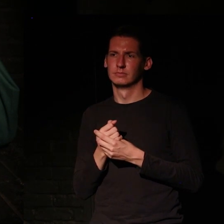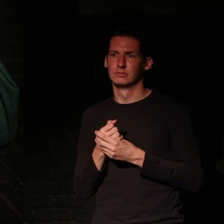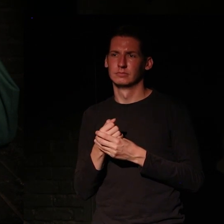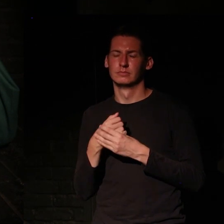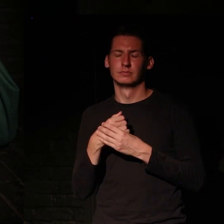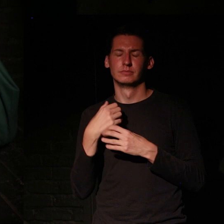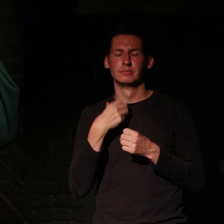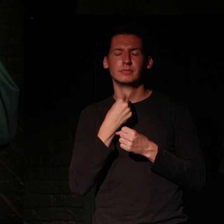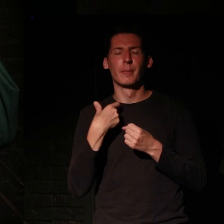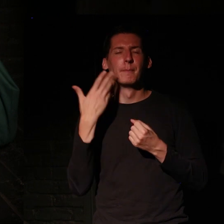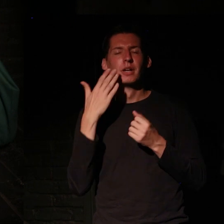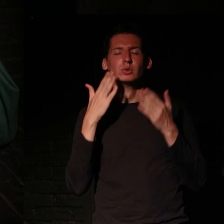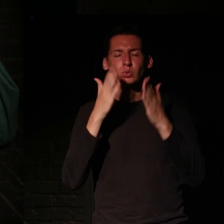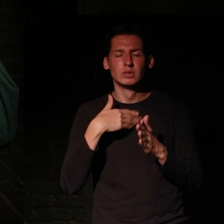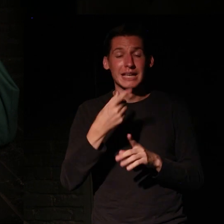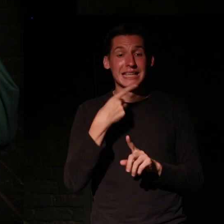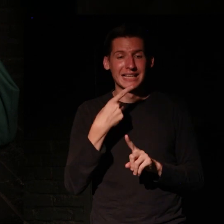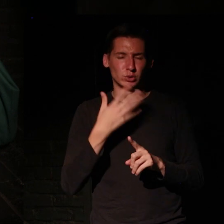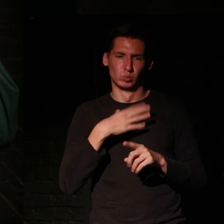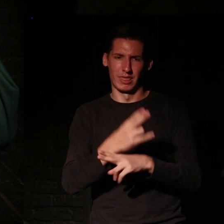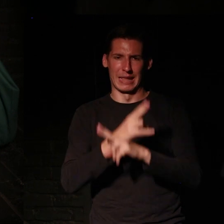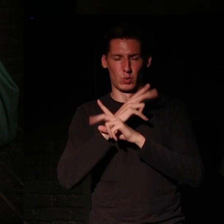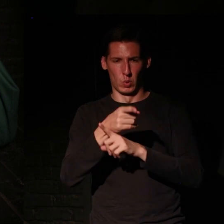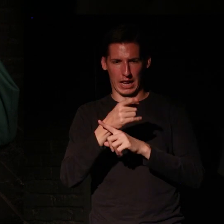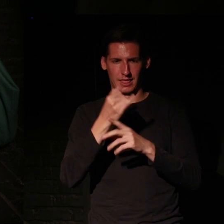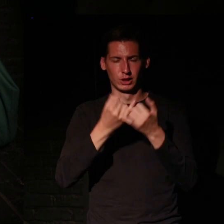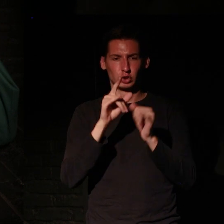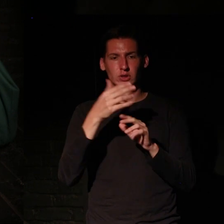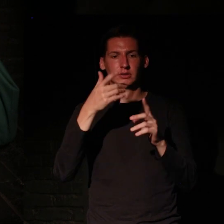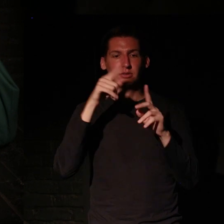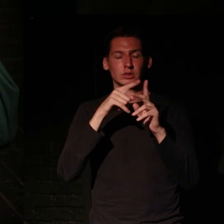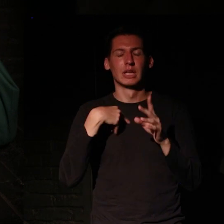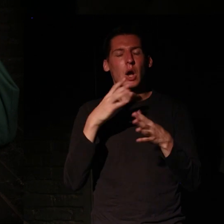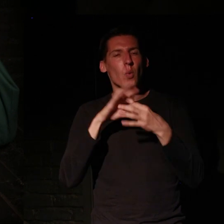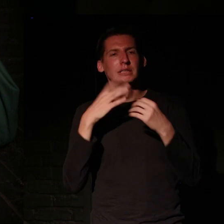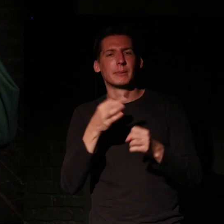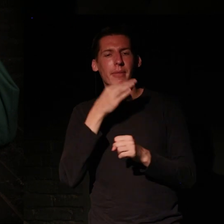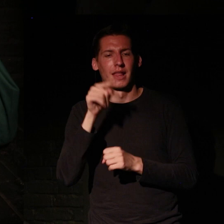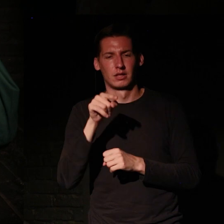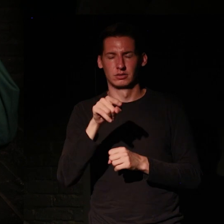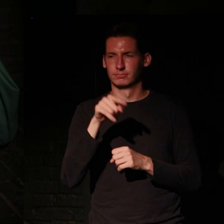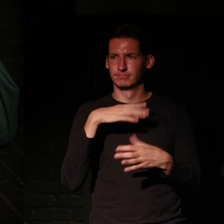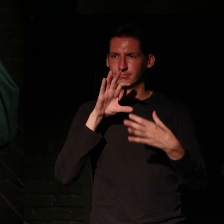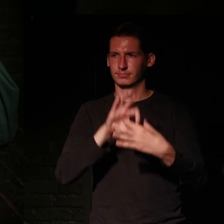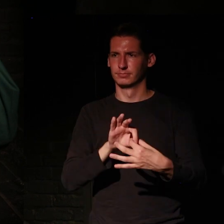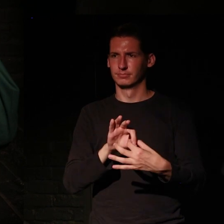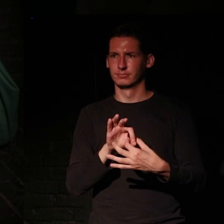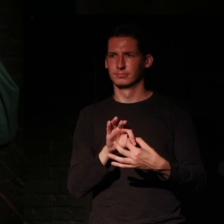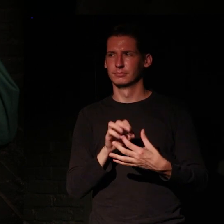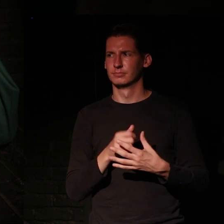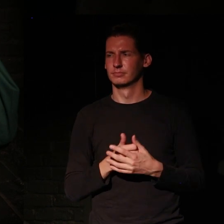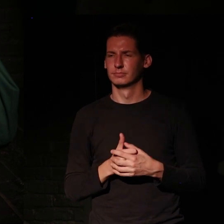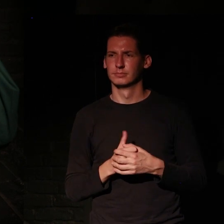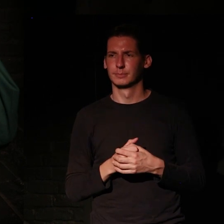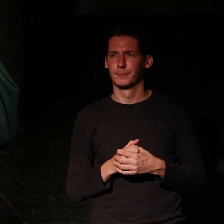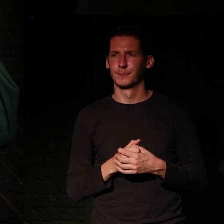językowy tutaj jest najbardziej neutralny. Dlatego tu chciałbym zadać pewne pytanie, czy